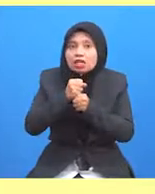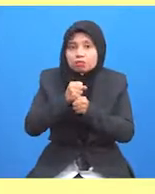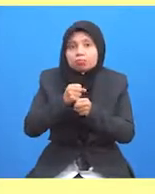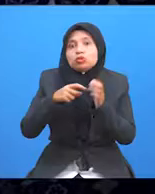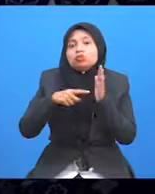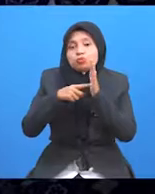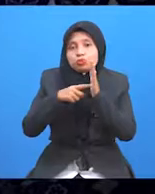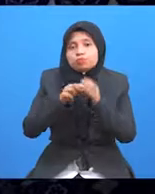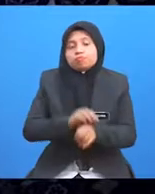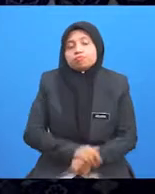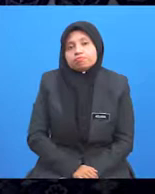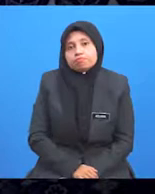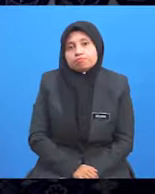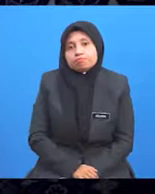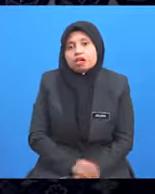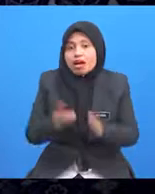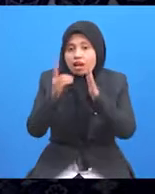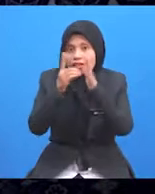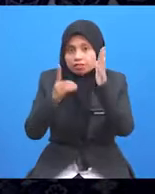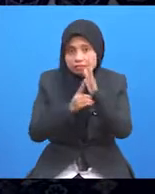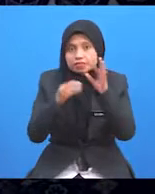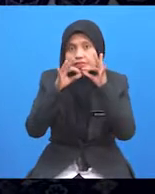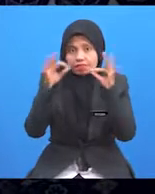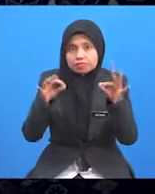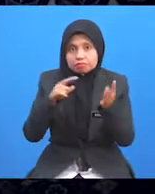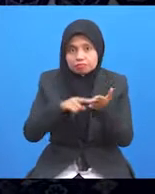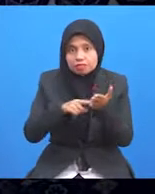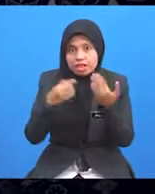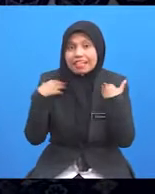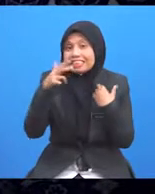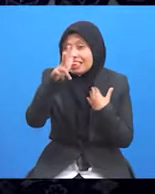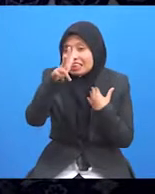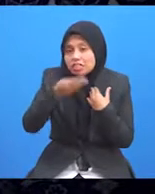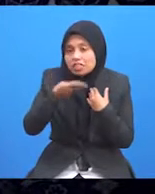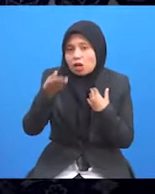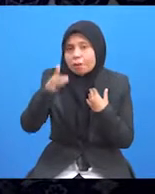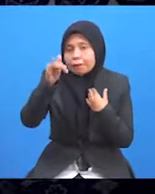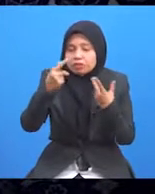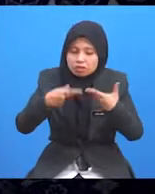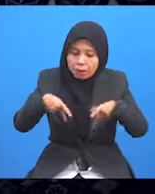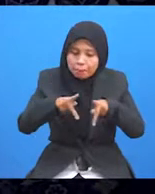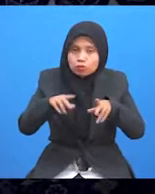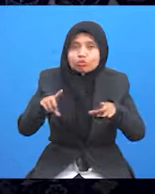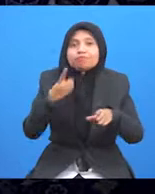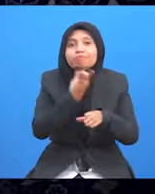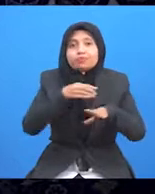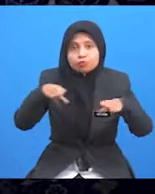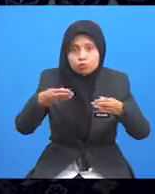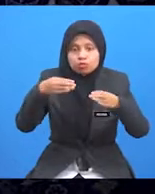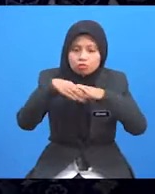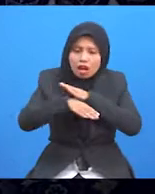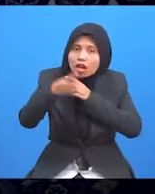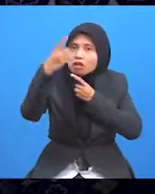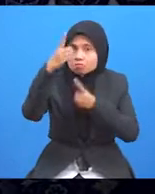petunjuk. Berdasarkan ayat ini, terdapat tiga perkara yang perlu kita laksanakan dalam